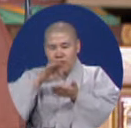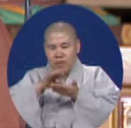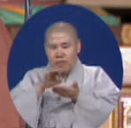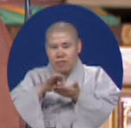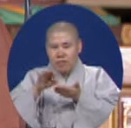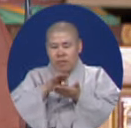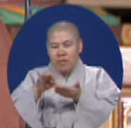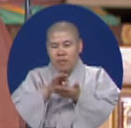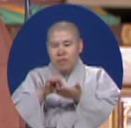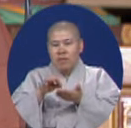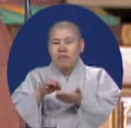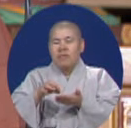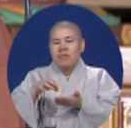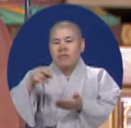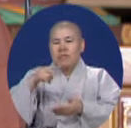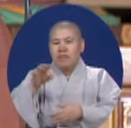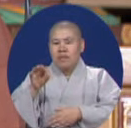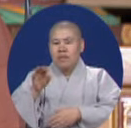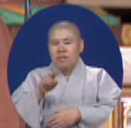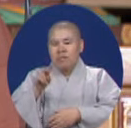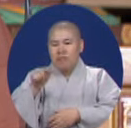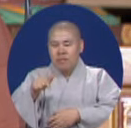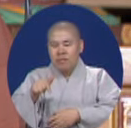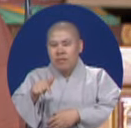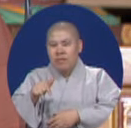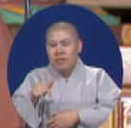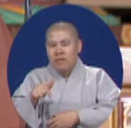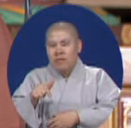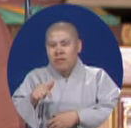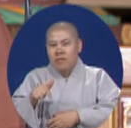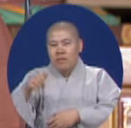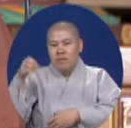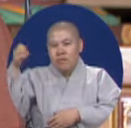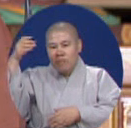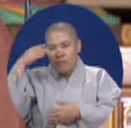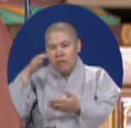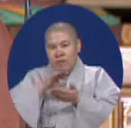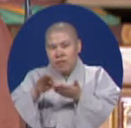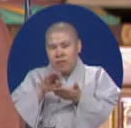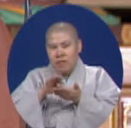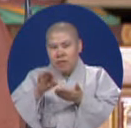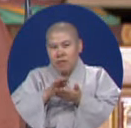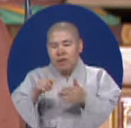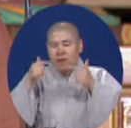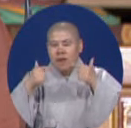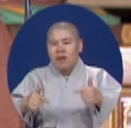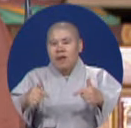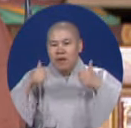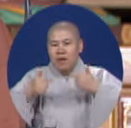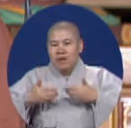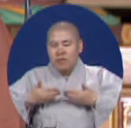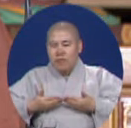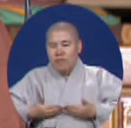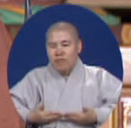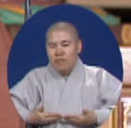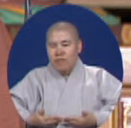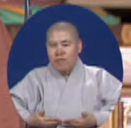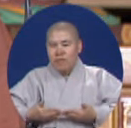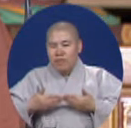상적하니 조용상적하니 즉 여여라. 비춰서 쓰나 항상 고요하다 이 말이죠. 그래서 이